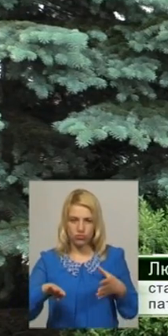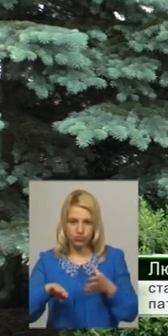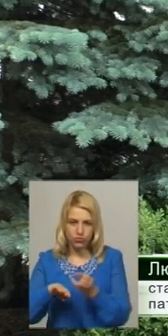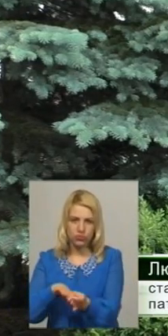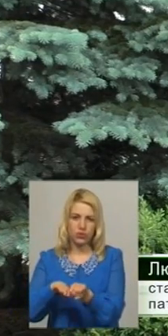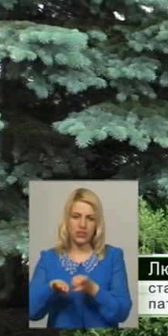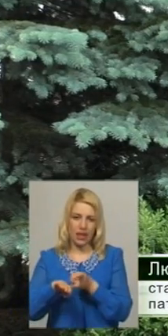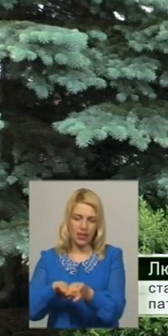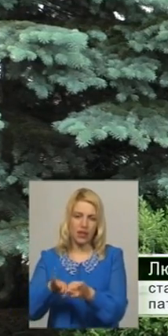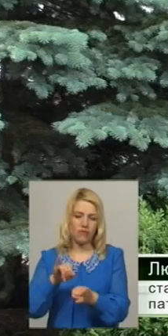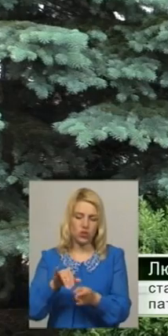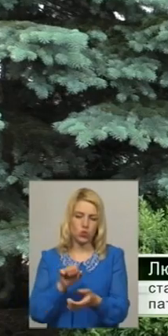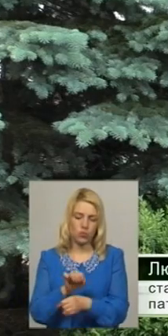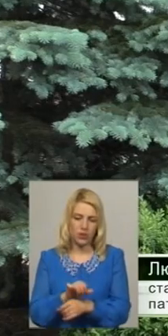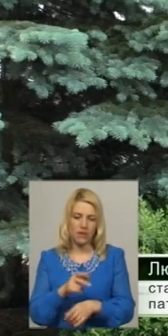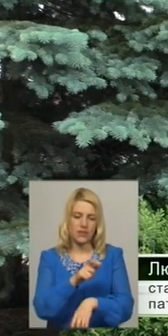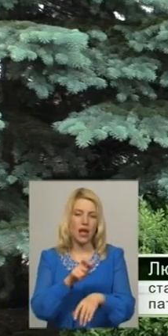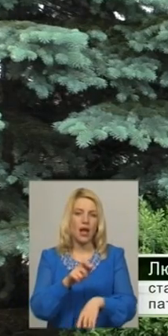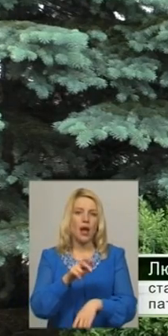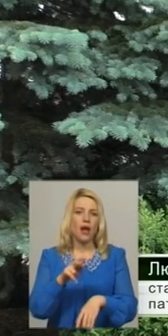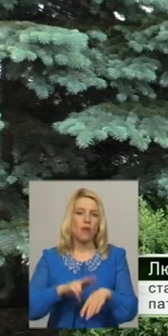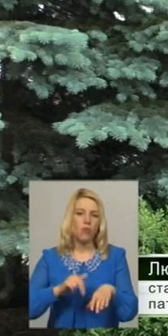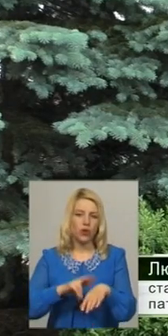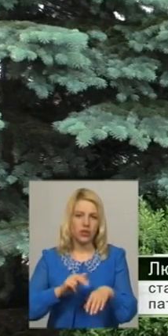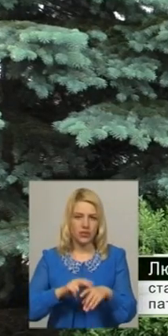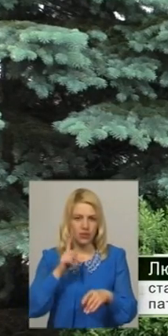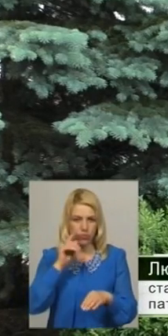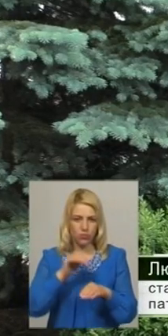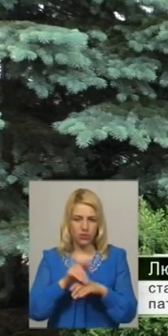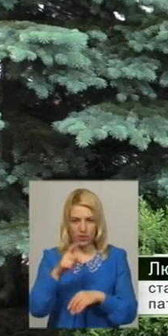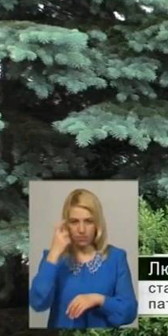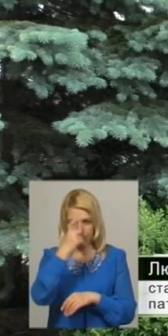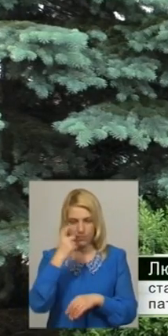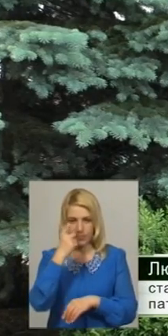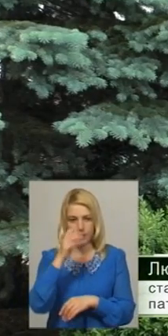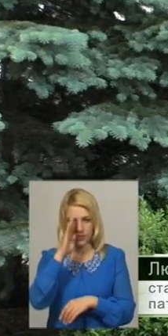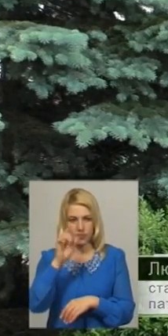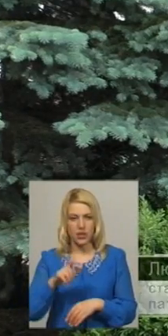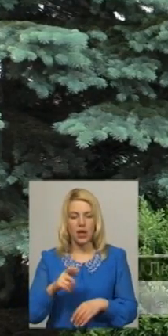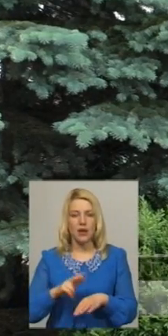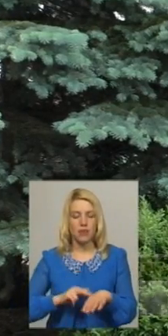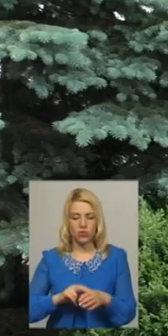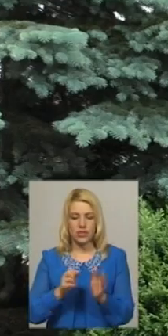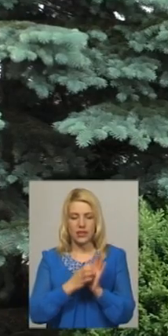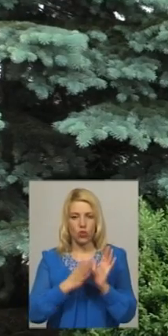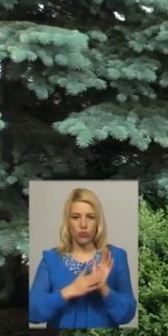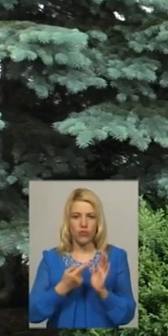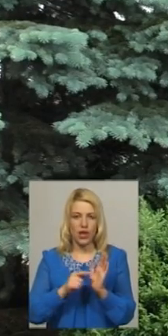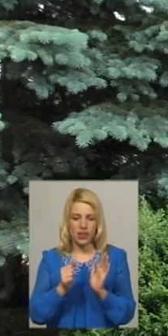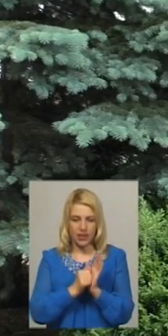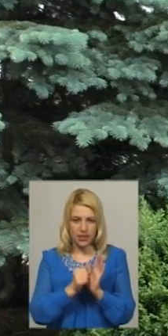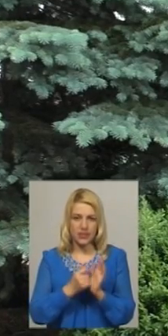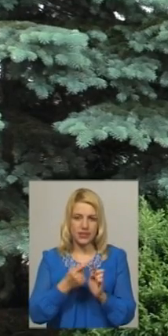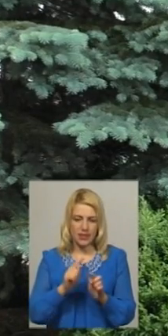затримали даного водія, під час спілкування з яким патрульні помітили у нього ознаки алкогольного сп'яніння. Патрульні задокументували даний факт та оформили